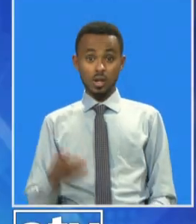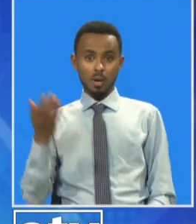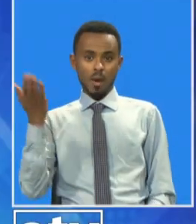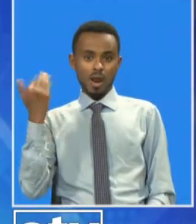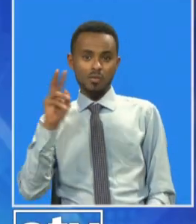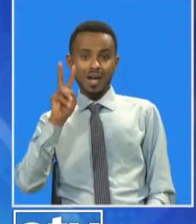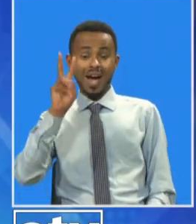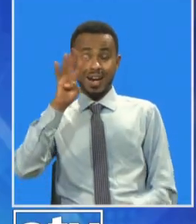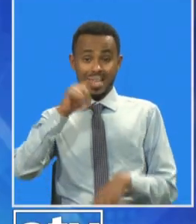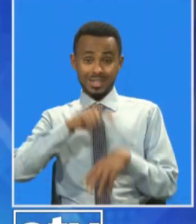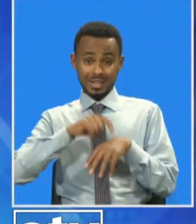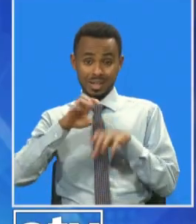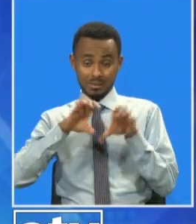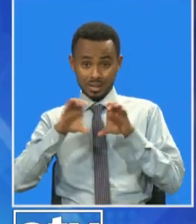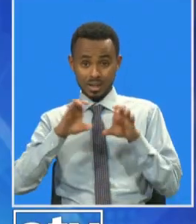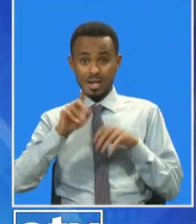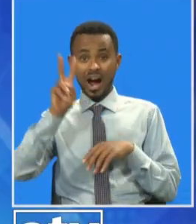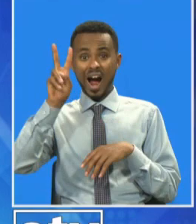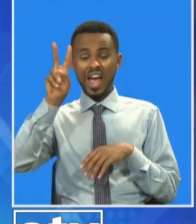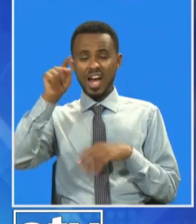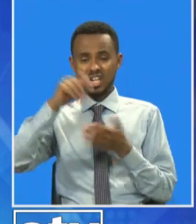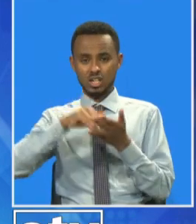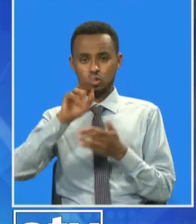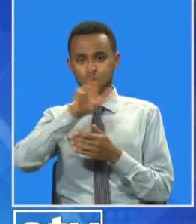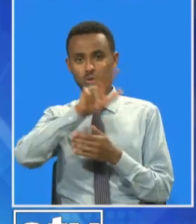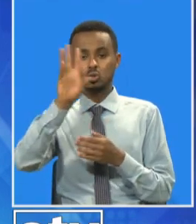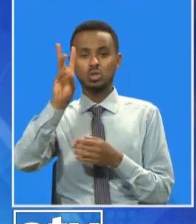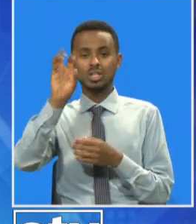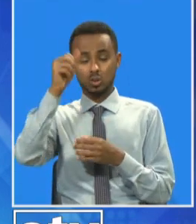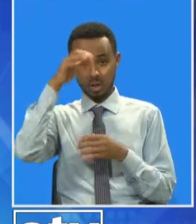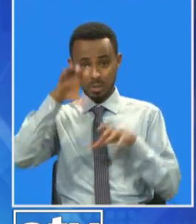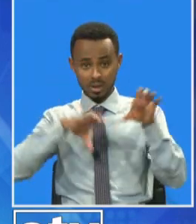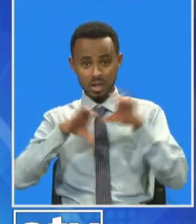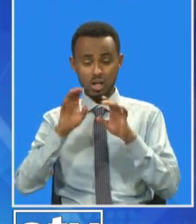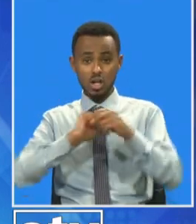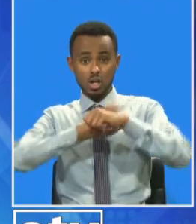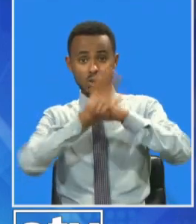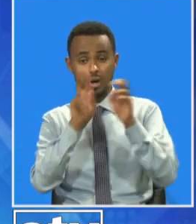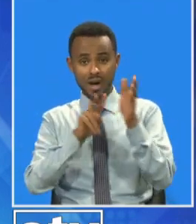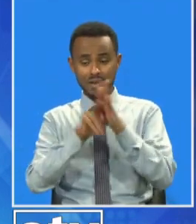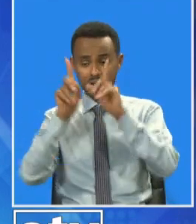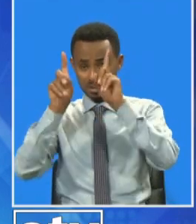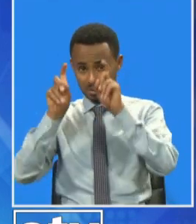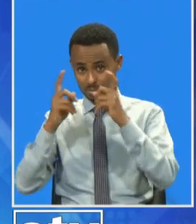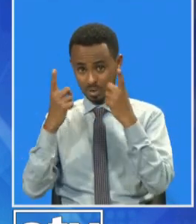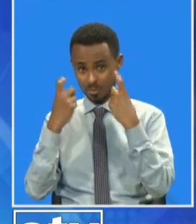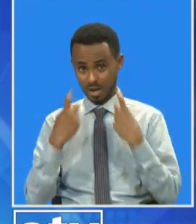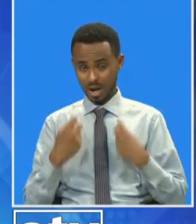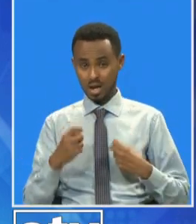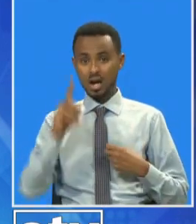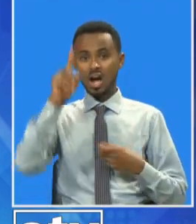ባለፉት 24 ሰዓታት በ21360 ሰዎች ላይ በተደረገ የኮሮና ቫይረስ ምርመራ